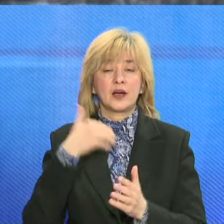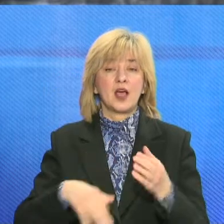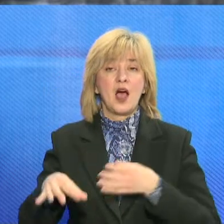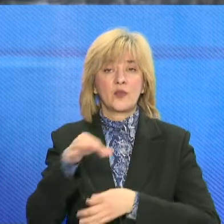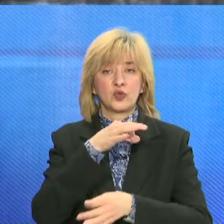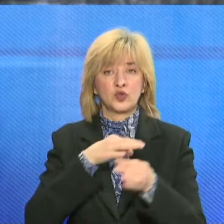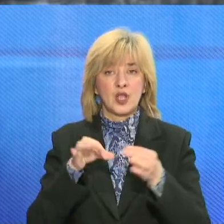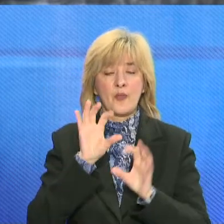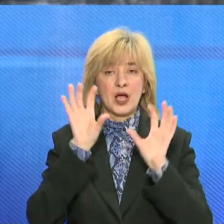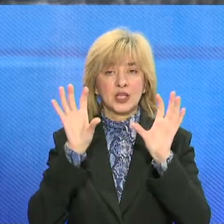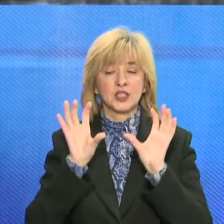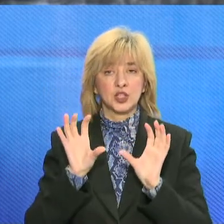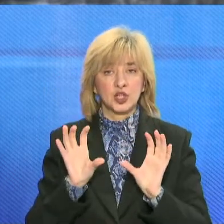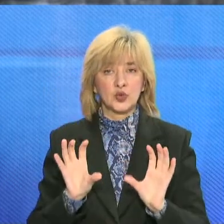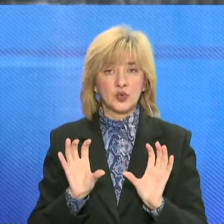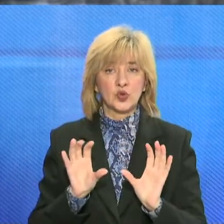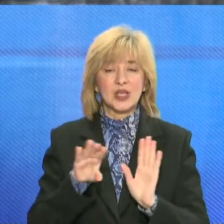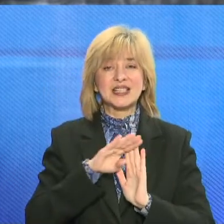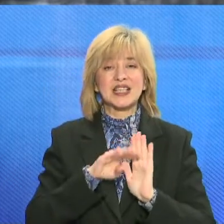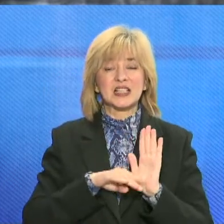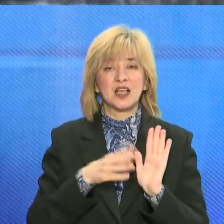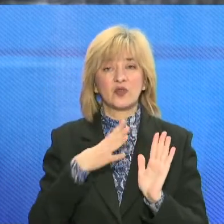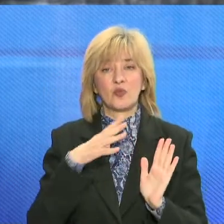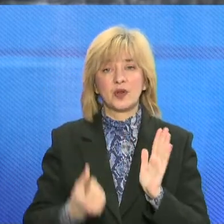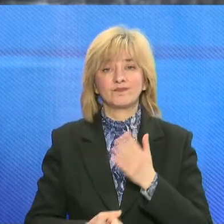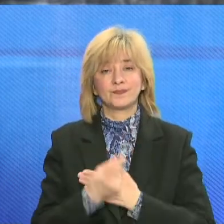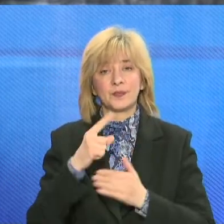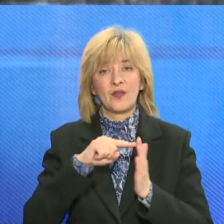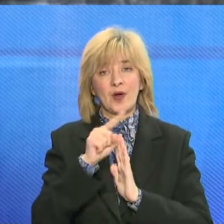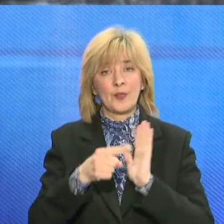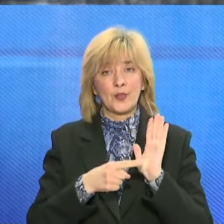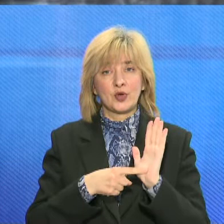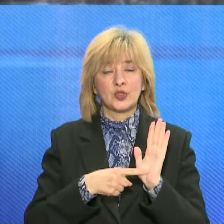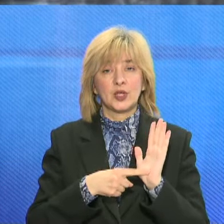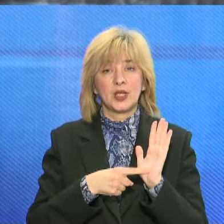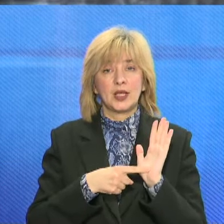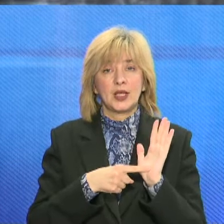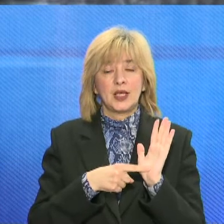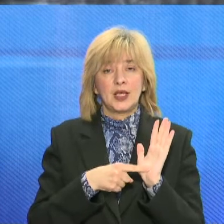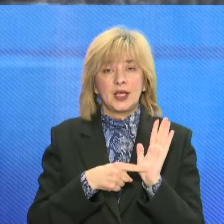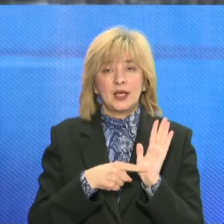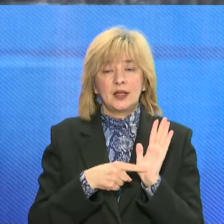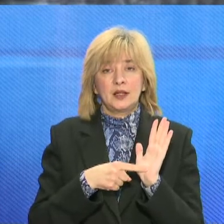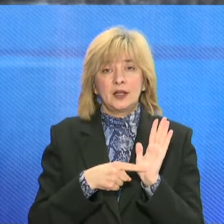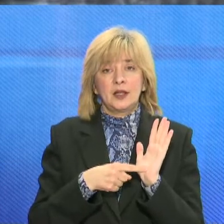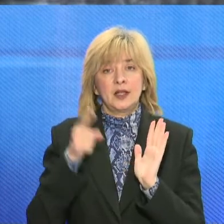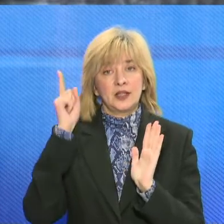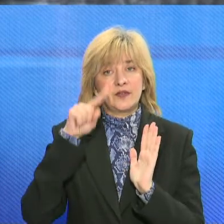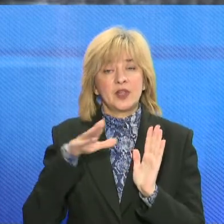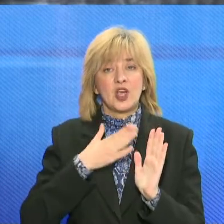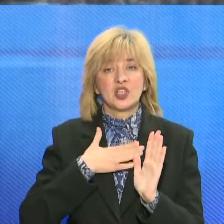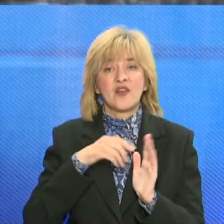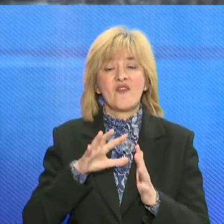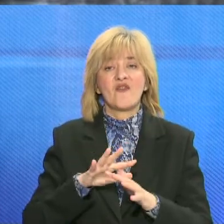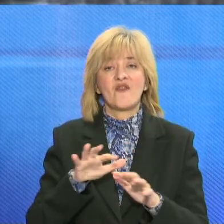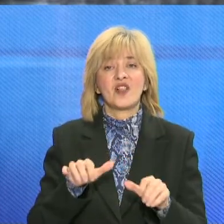Конституцию, например, те статьи, которые вызывали вопросы, ну там известно, наши власти пошли навстречу